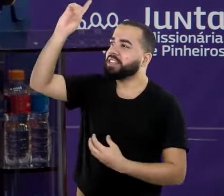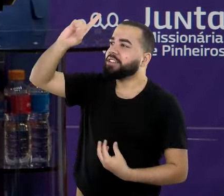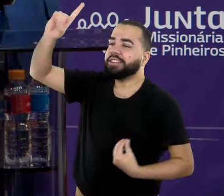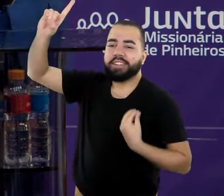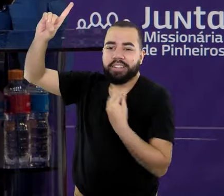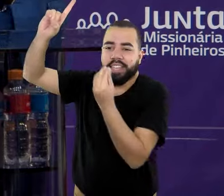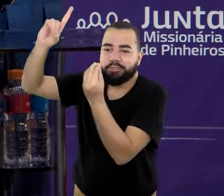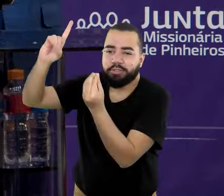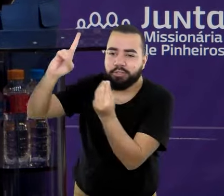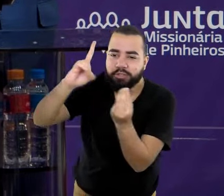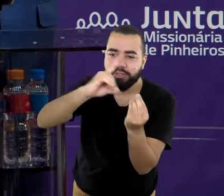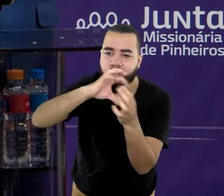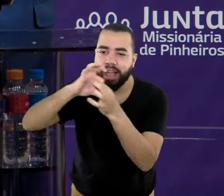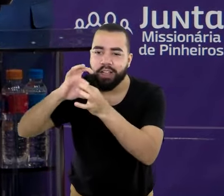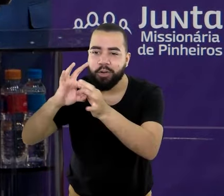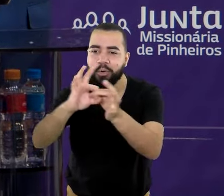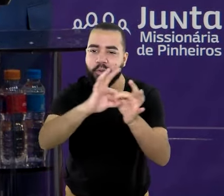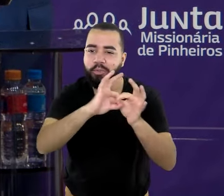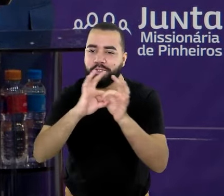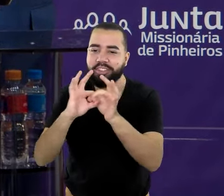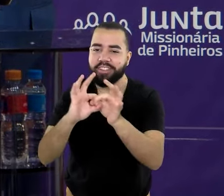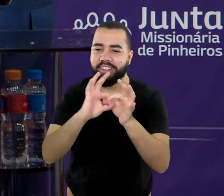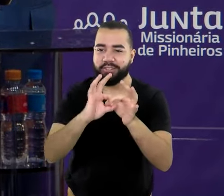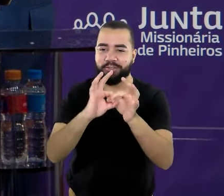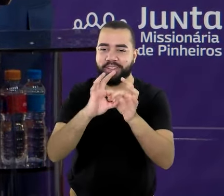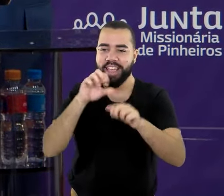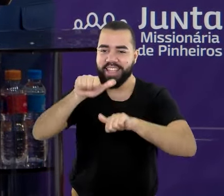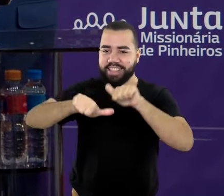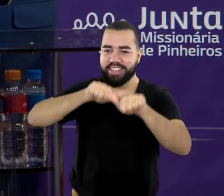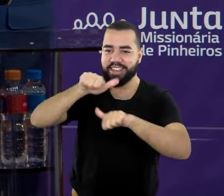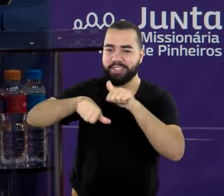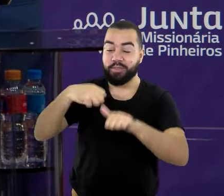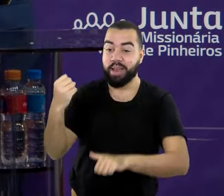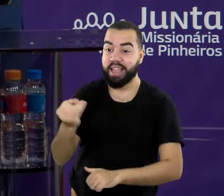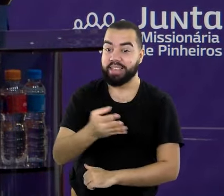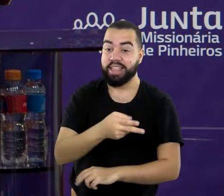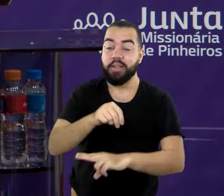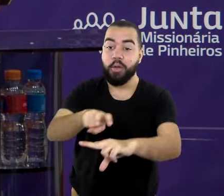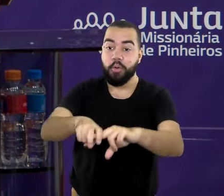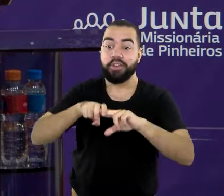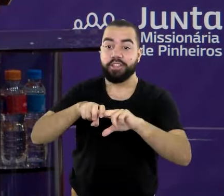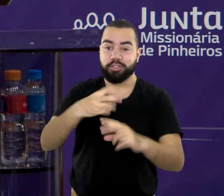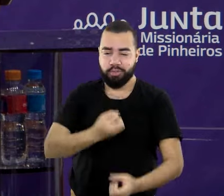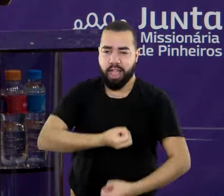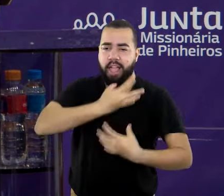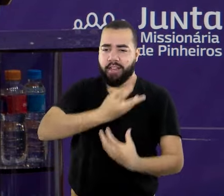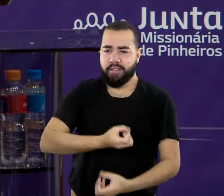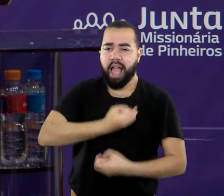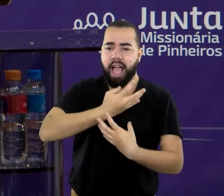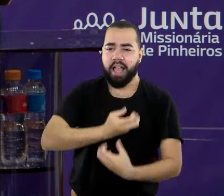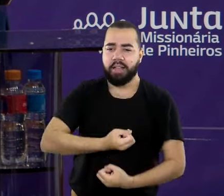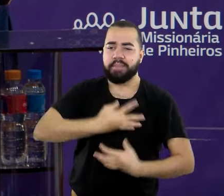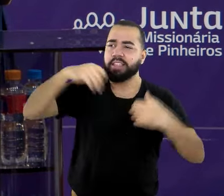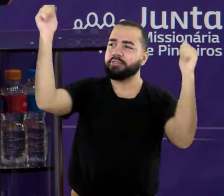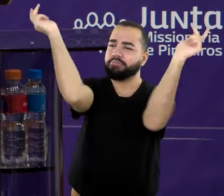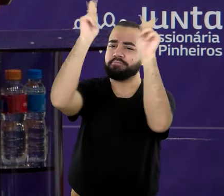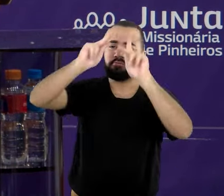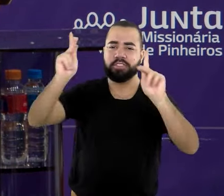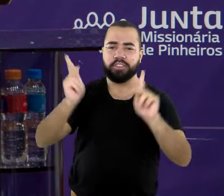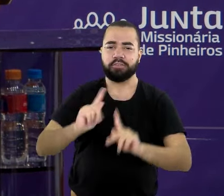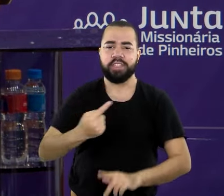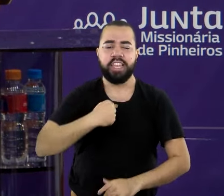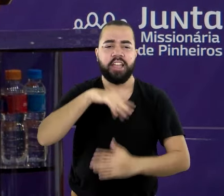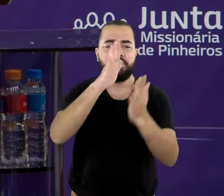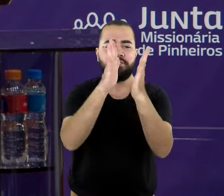샬롬 부흥입니다. E por isso é o avivamento Shalom. 여러분에게 샬롬 부흥의 복이 임하기를 축복합니다. E eu abençoo